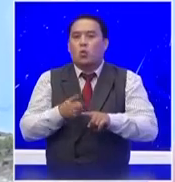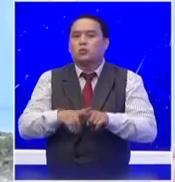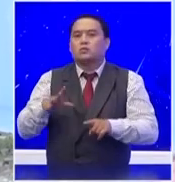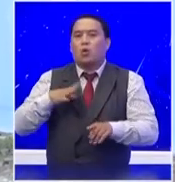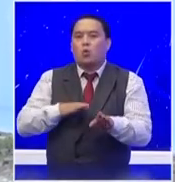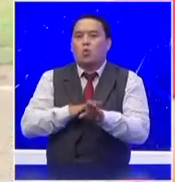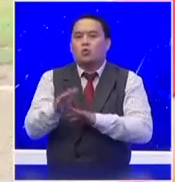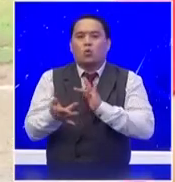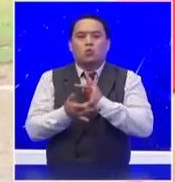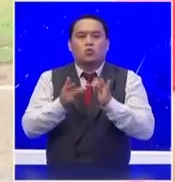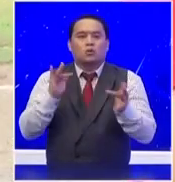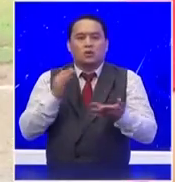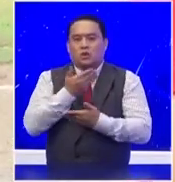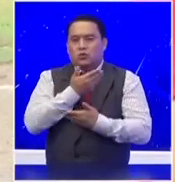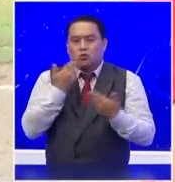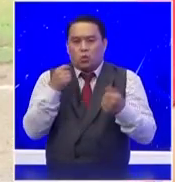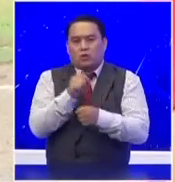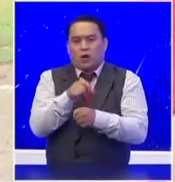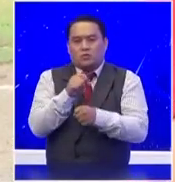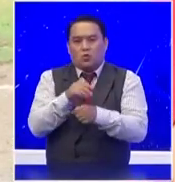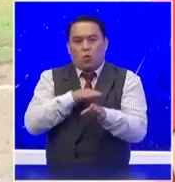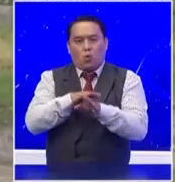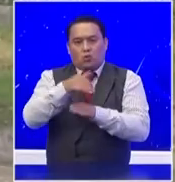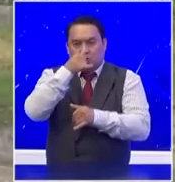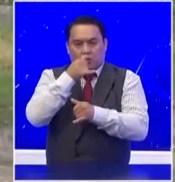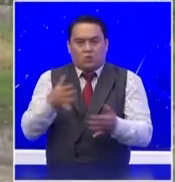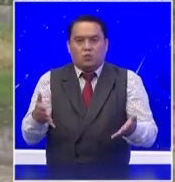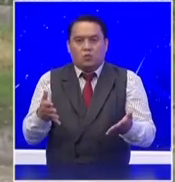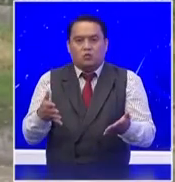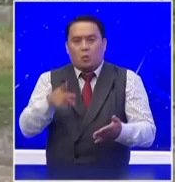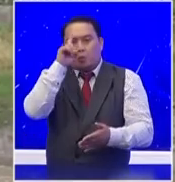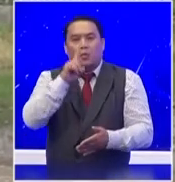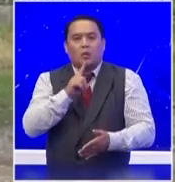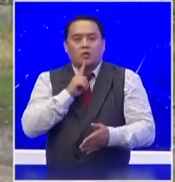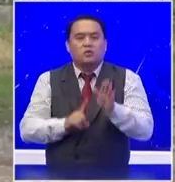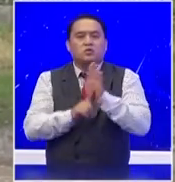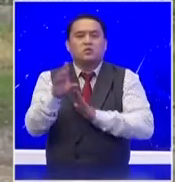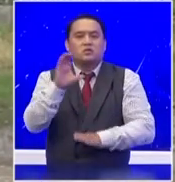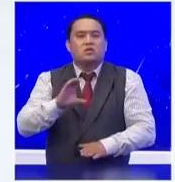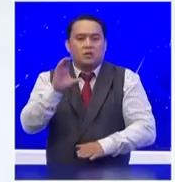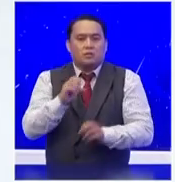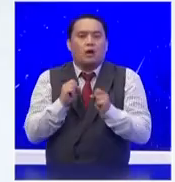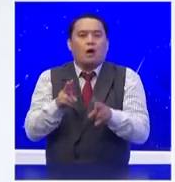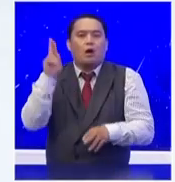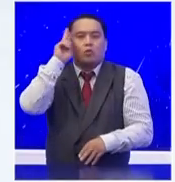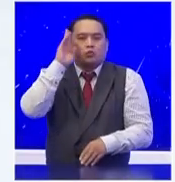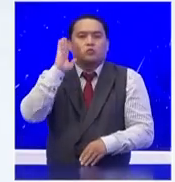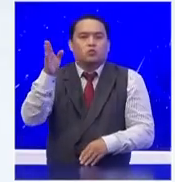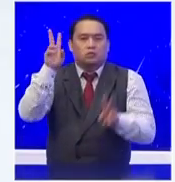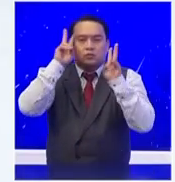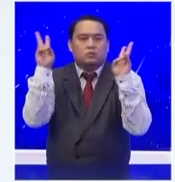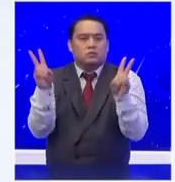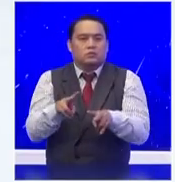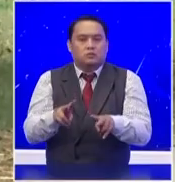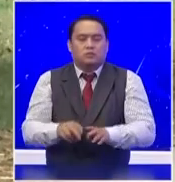орындау үшін интернет жоқ. Сондықтан тапсырма да орындалмаған. Енді бір айдан соң жаңа оқу жылы басталады. Балалар тағы да интернет іздей ма